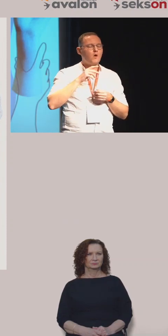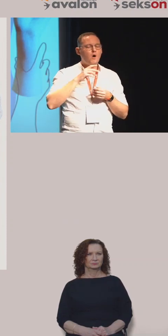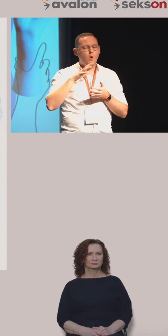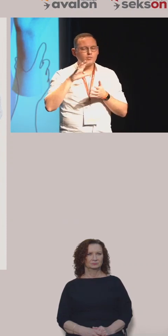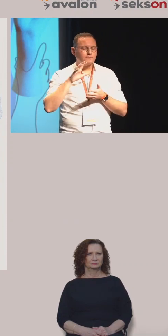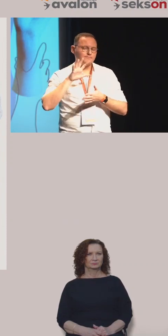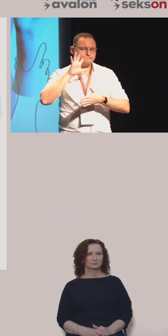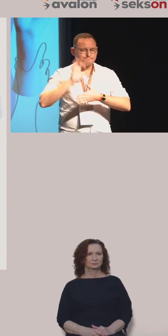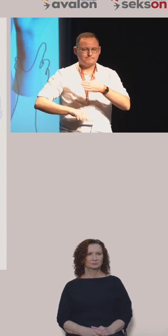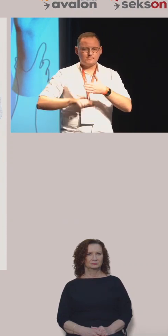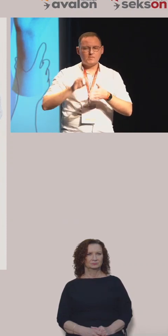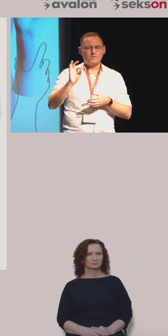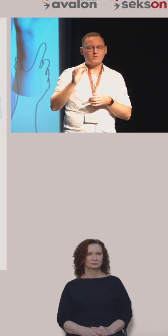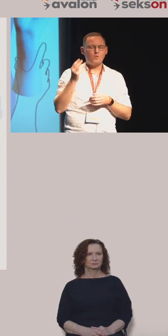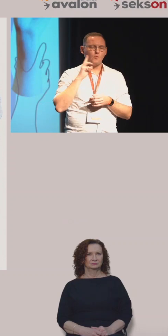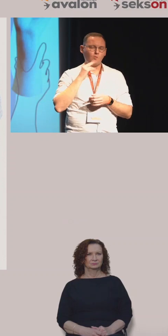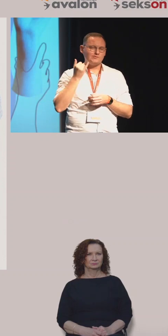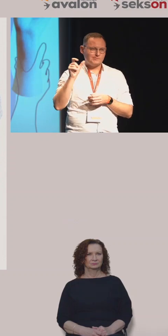Często słyszący rodzice